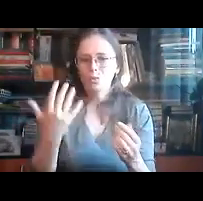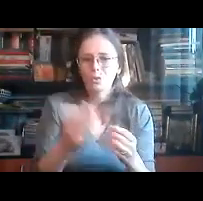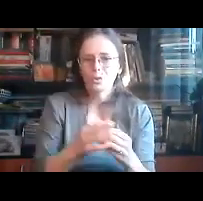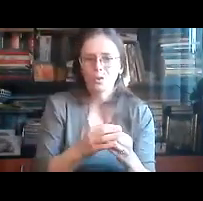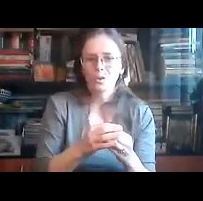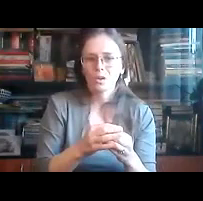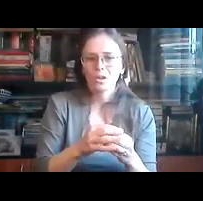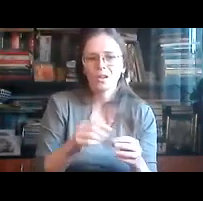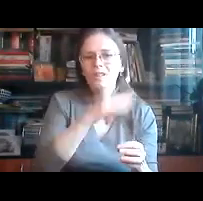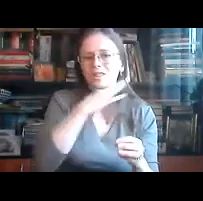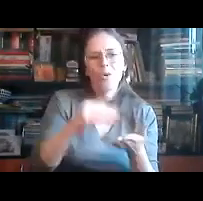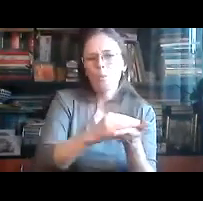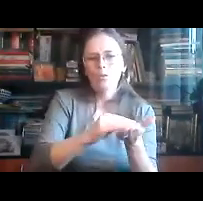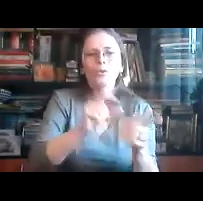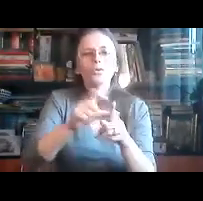что сказала.